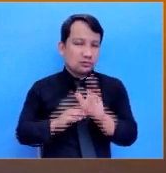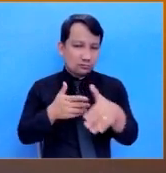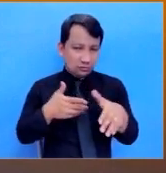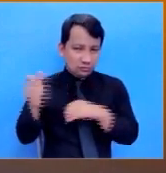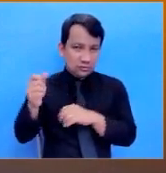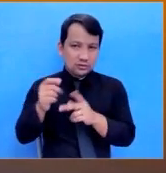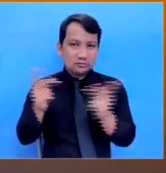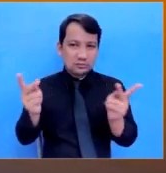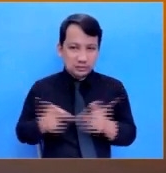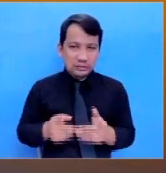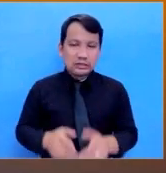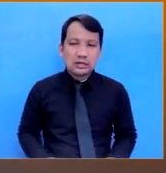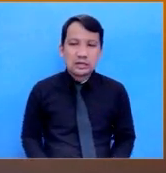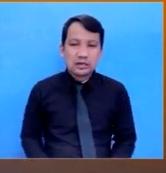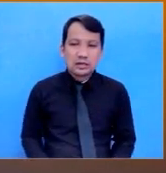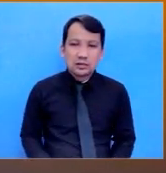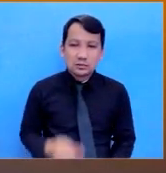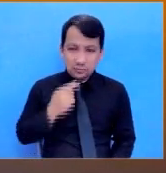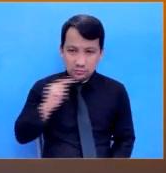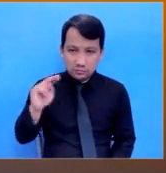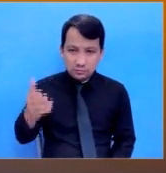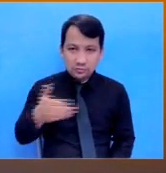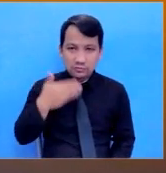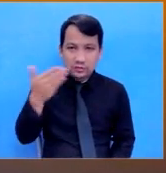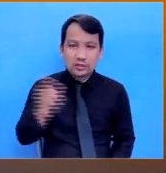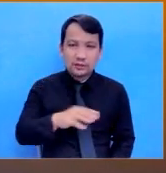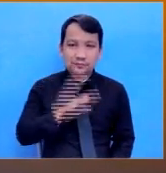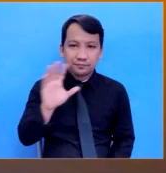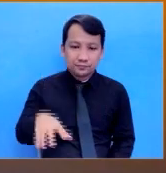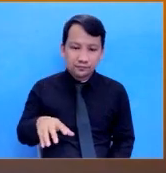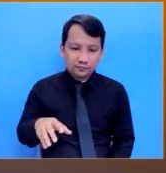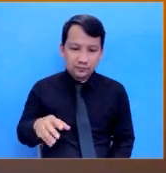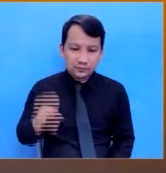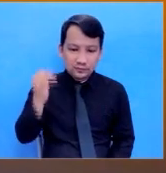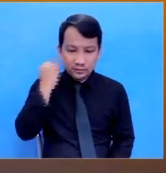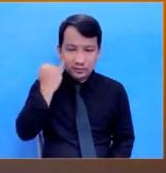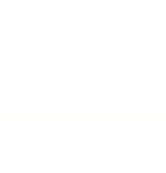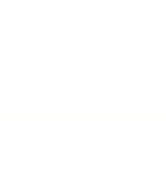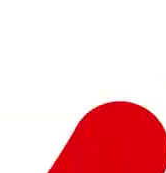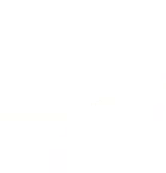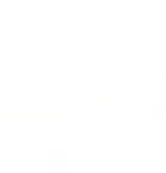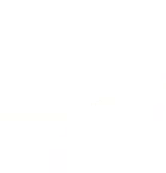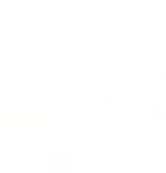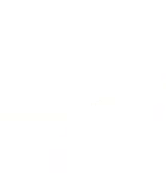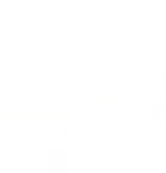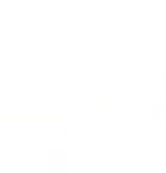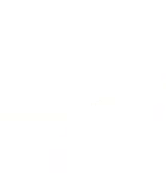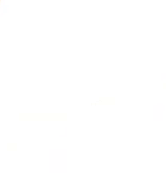Nagbabalita mula sa Frontline, Jenny Dongon, News 5.